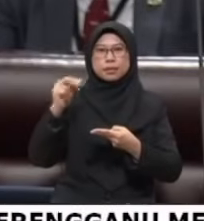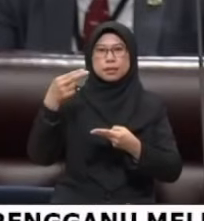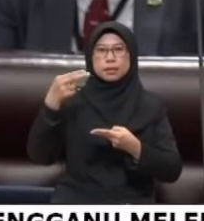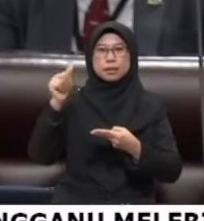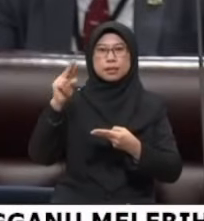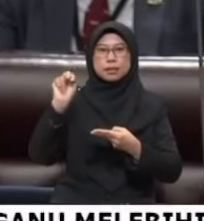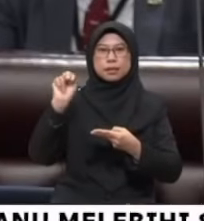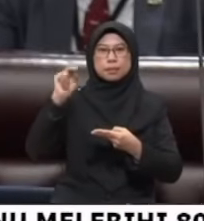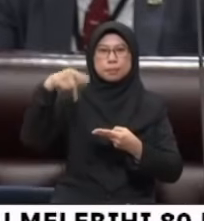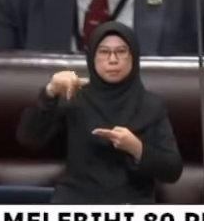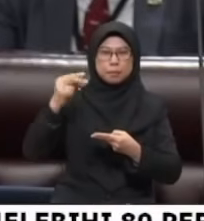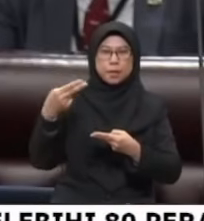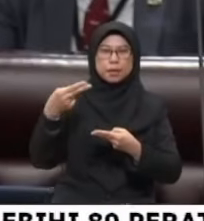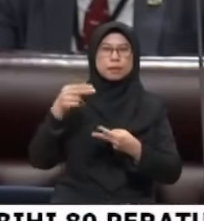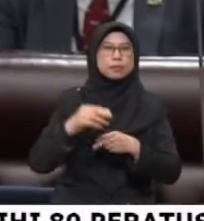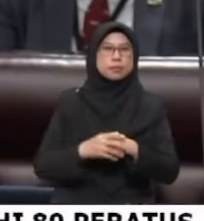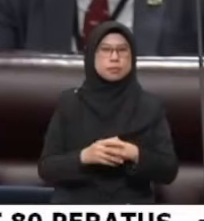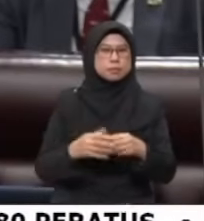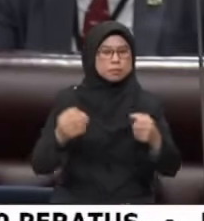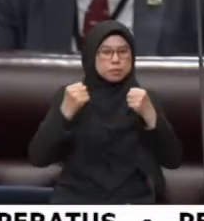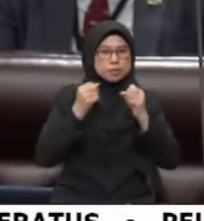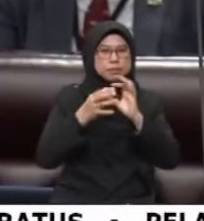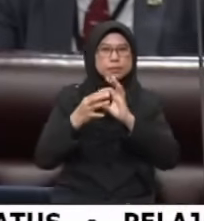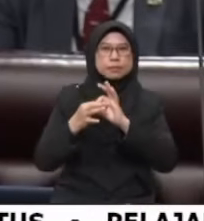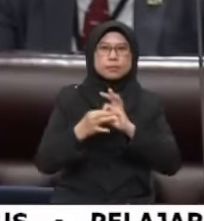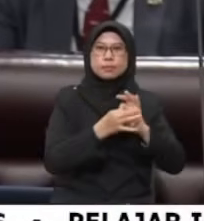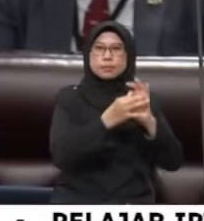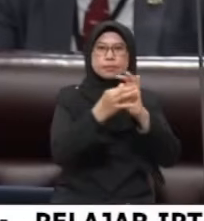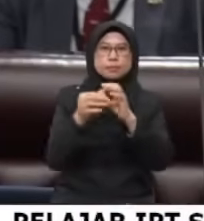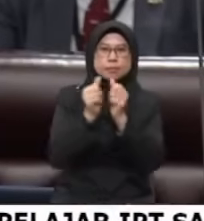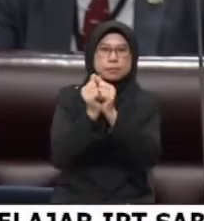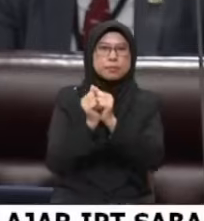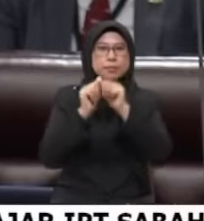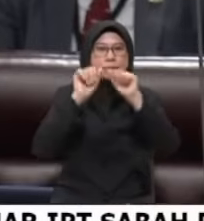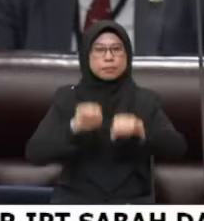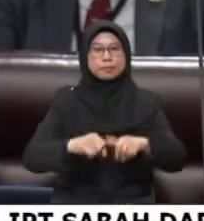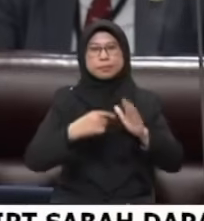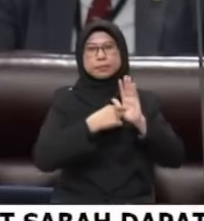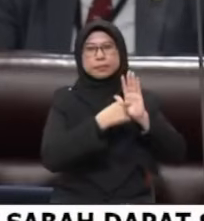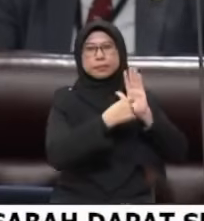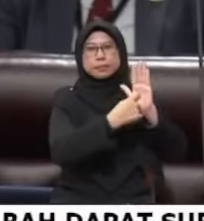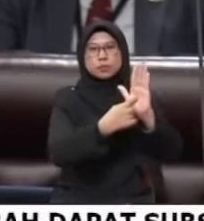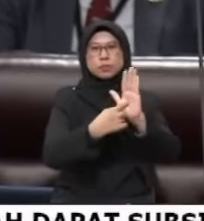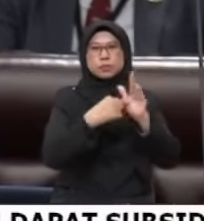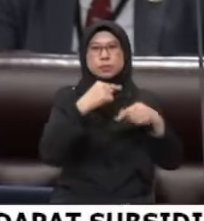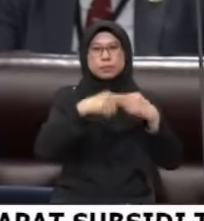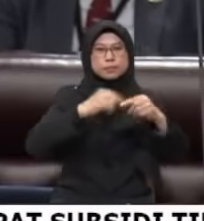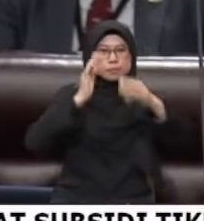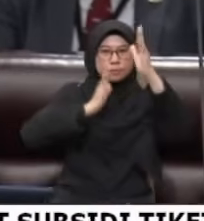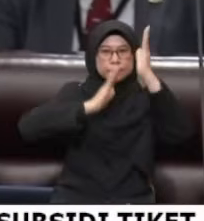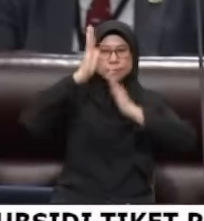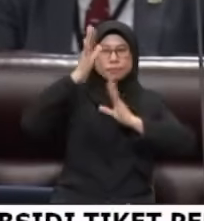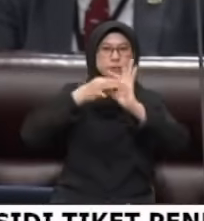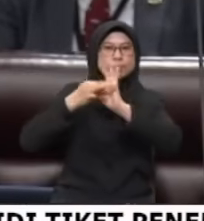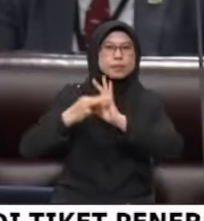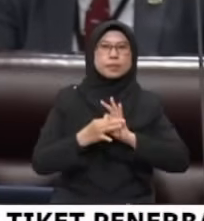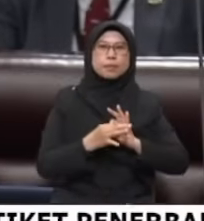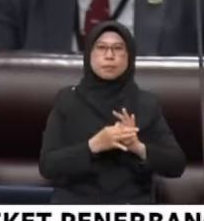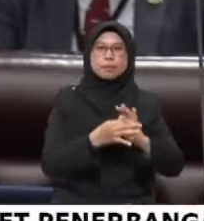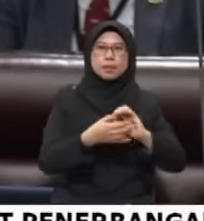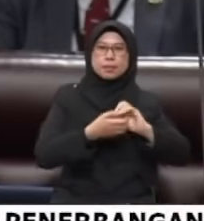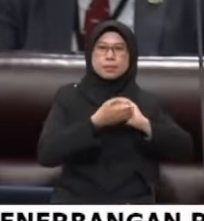aman berkaitan kekuatan bersama yang dapat ditunjukkan apabila Malaysia bekerjasama